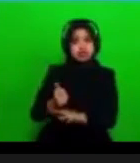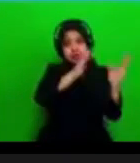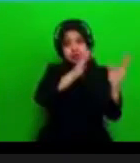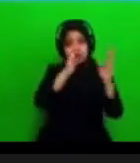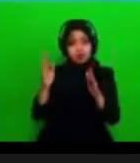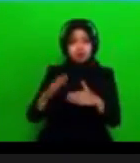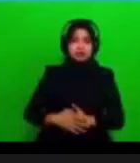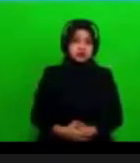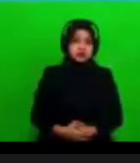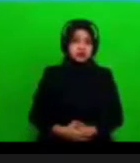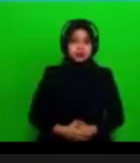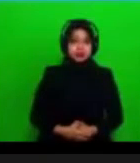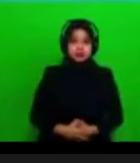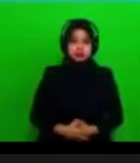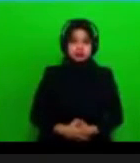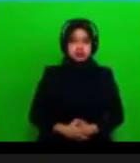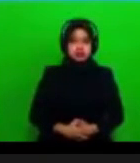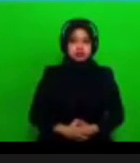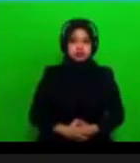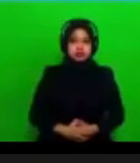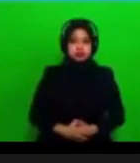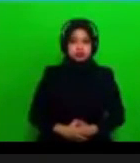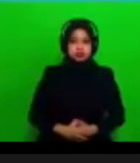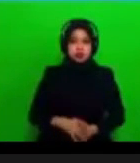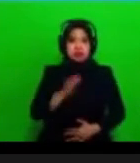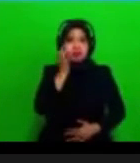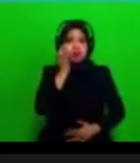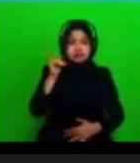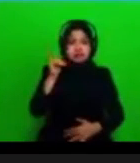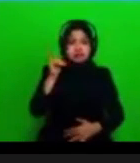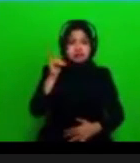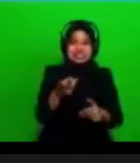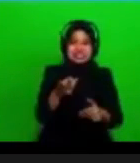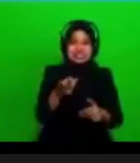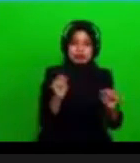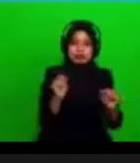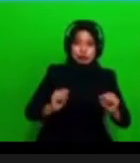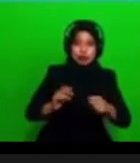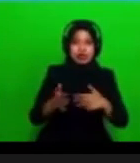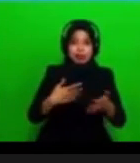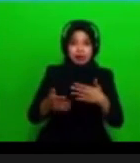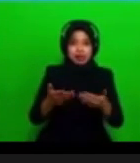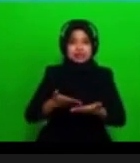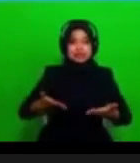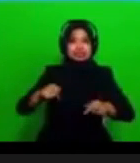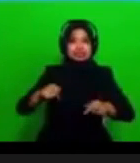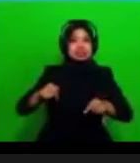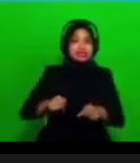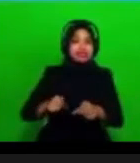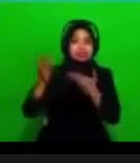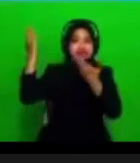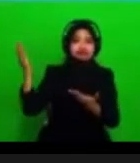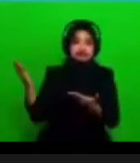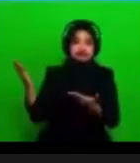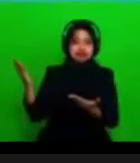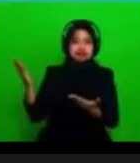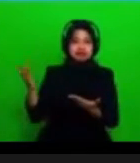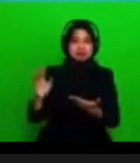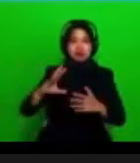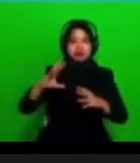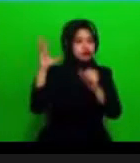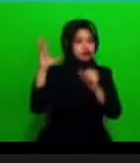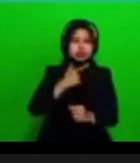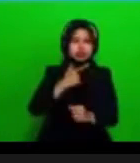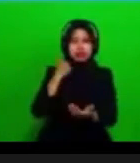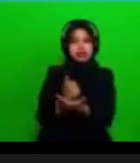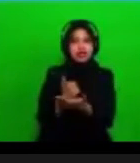implementasinya. Slide berikutnya. Mohon izin saya mungkin agak cepat sedikit saja untuk kondisi ini. Kita akan segera masuk ke